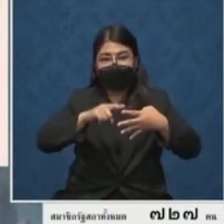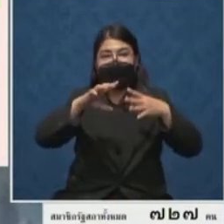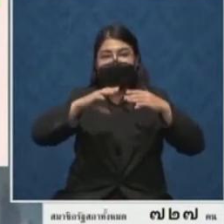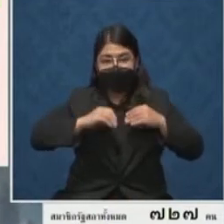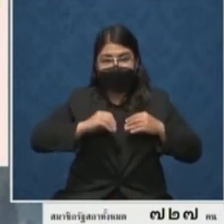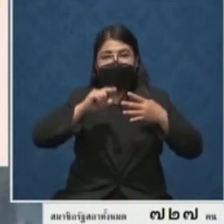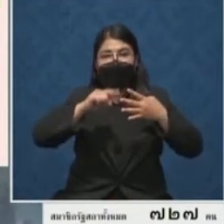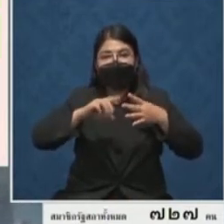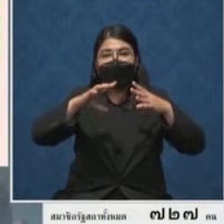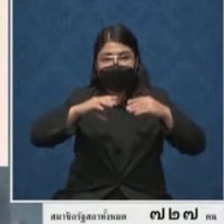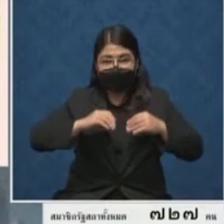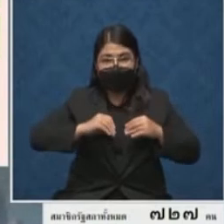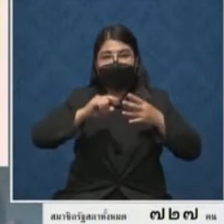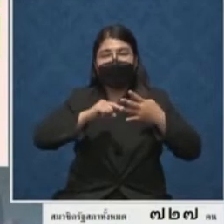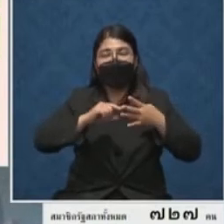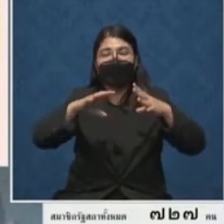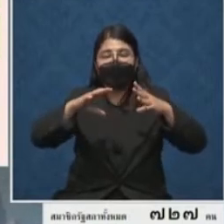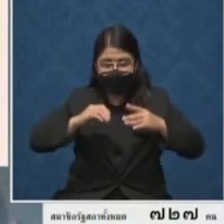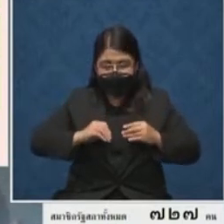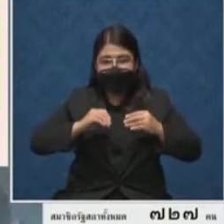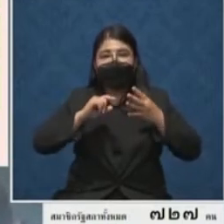รับหลักการและ4รับหลักการ